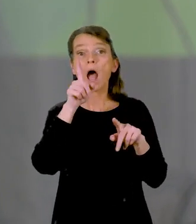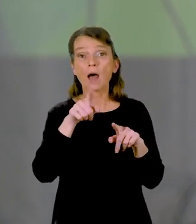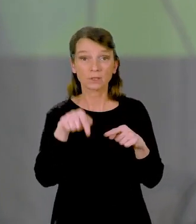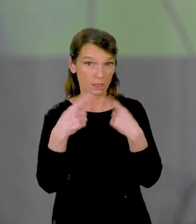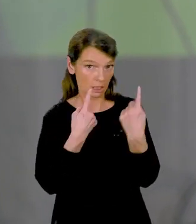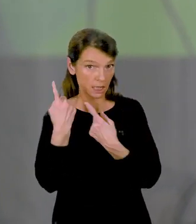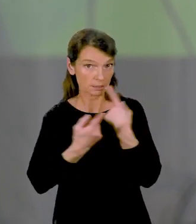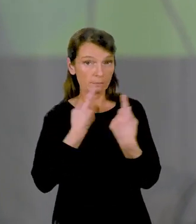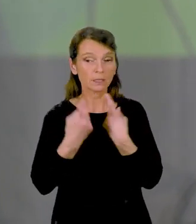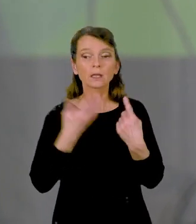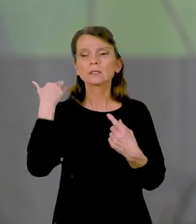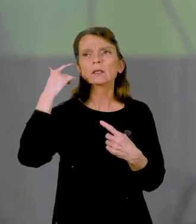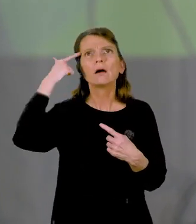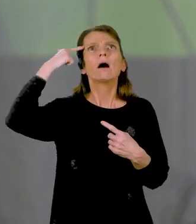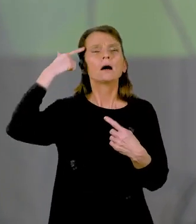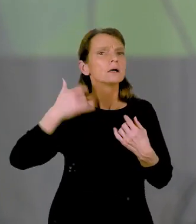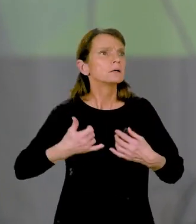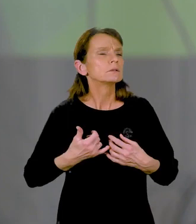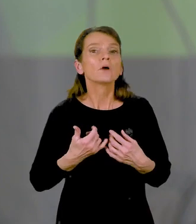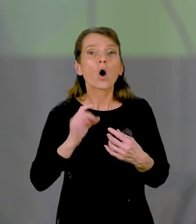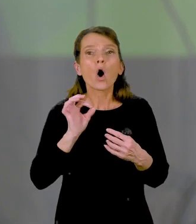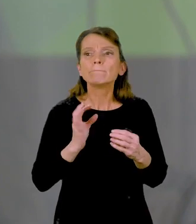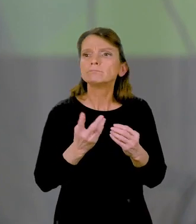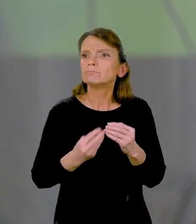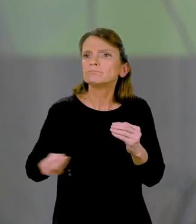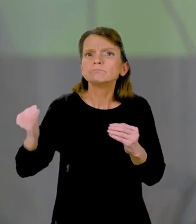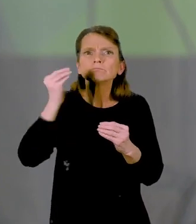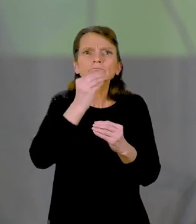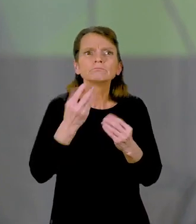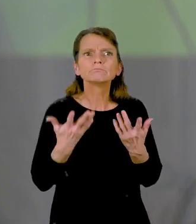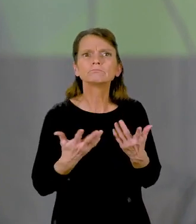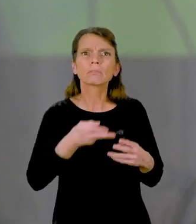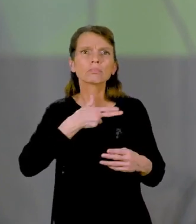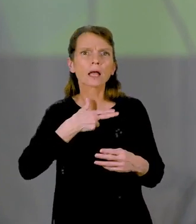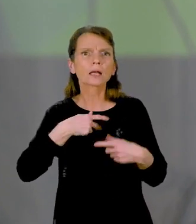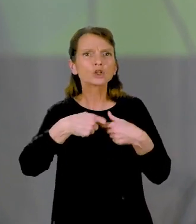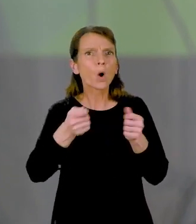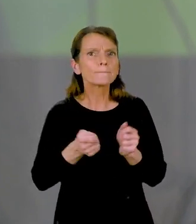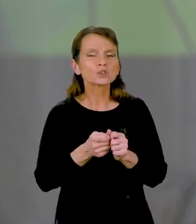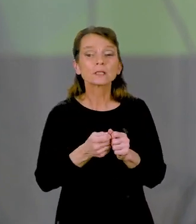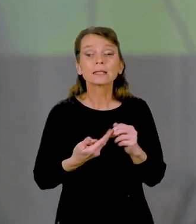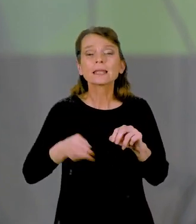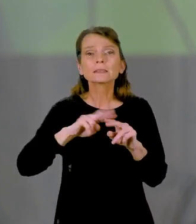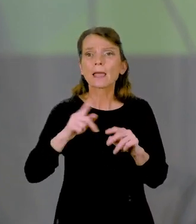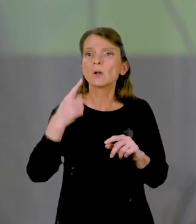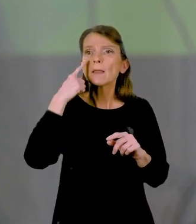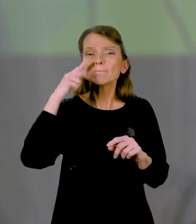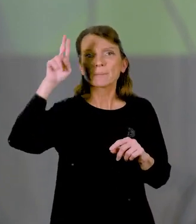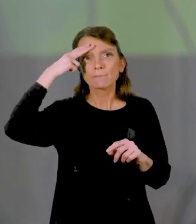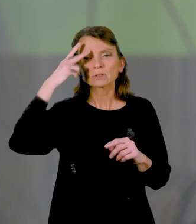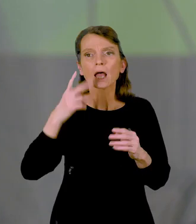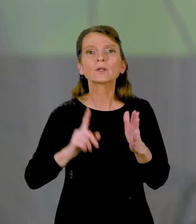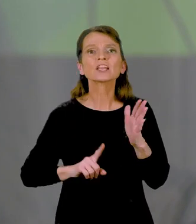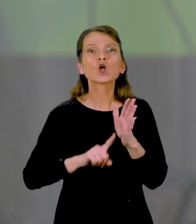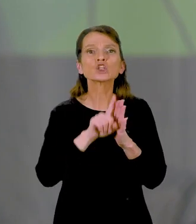takšnih razmerah se je porodila ideja o prestižni občinski nagradi za najbolj prepoznavne